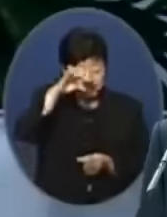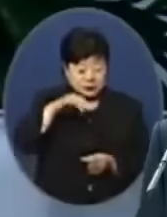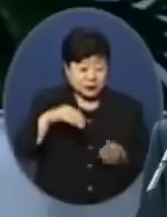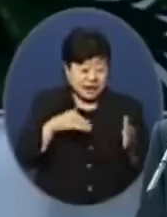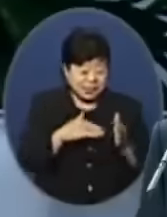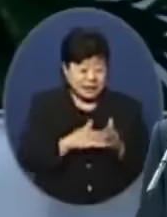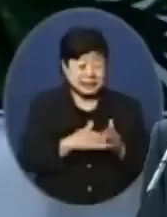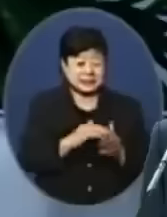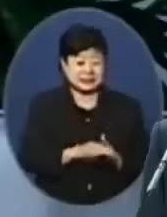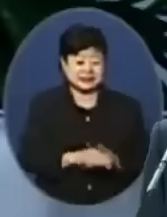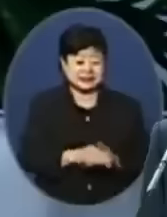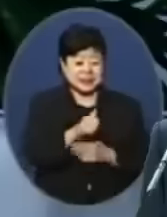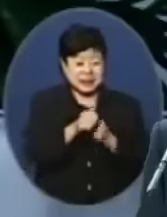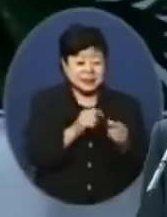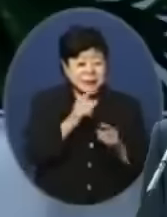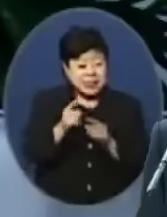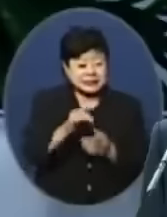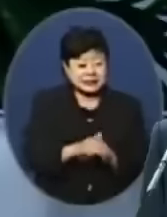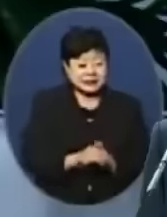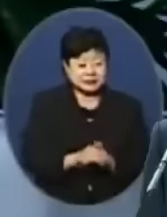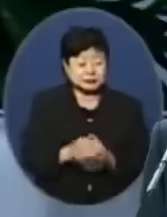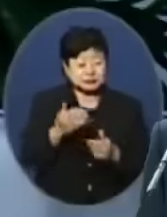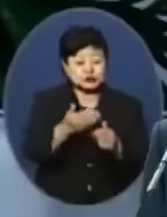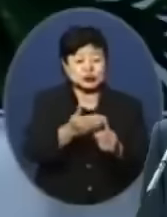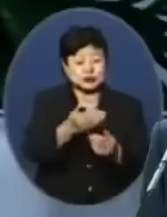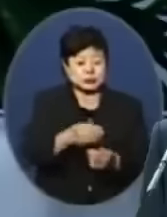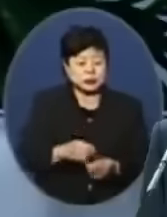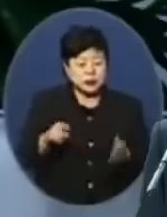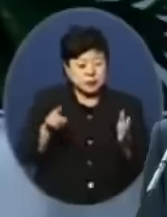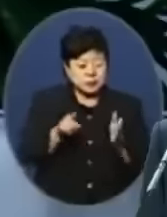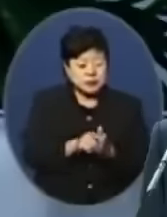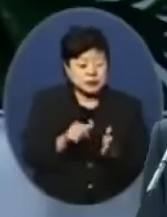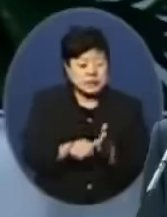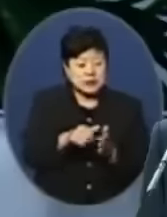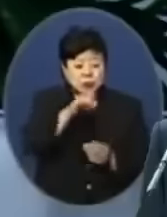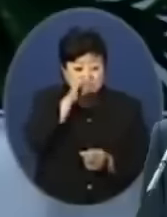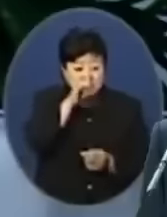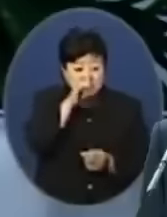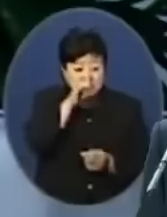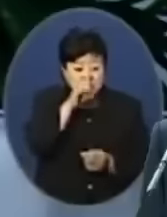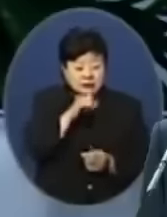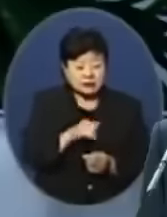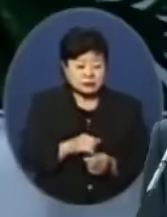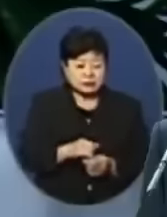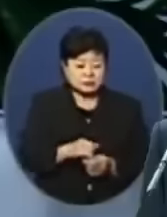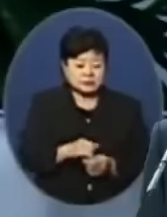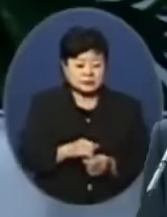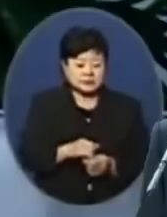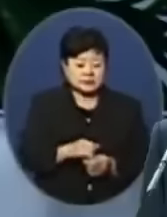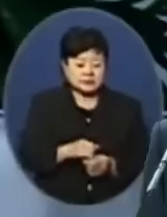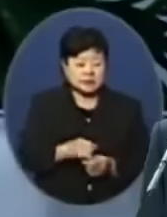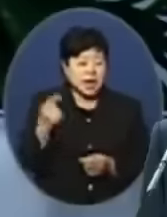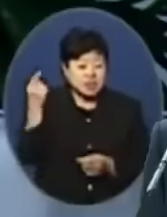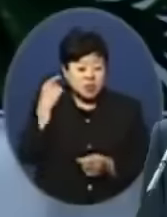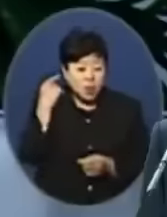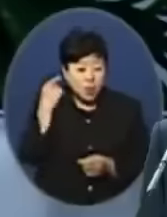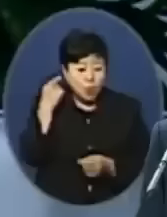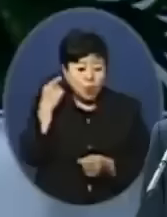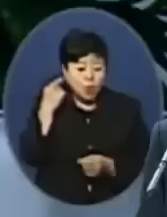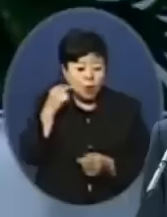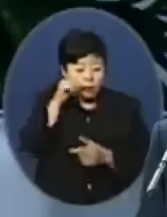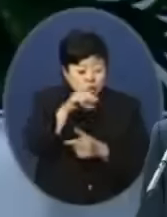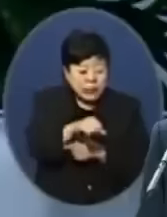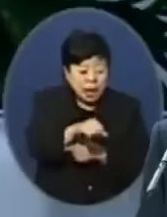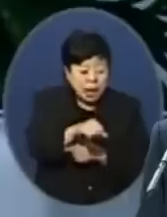계시록까지 여러분에게 하나님 말씀을 다 주셔서 믿음의 재료가 되어 있는 것입니다. 이것을 듣고